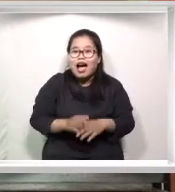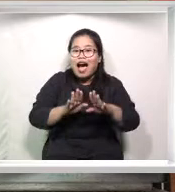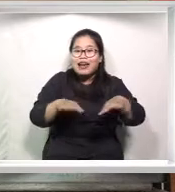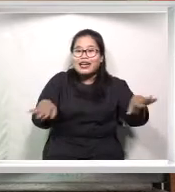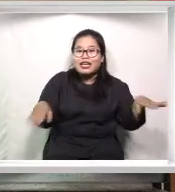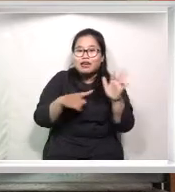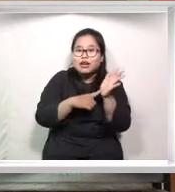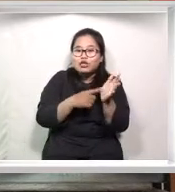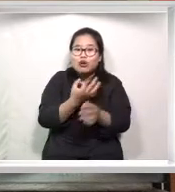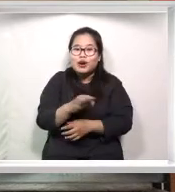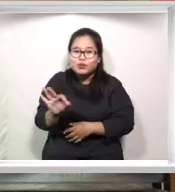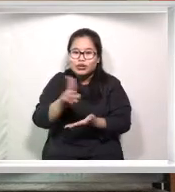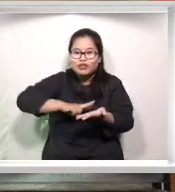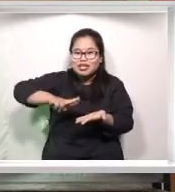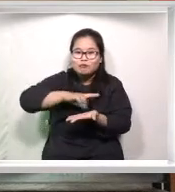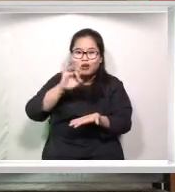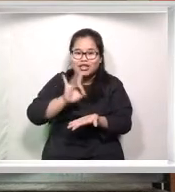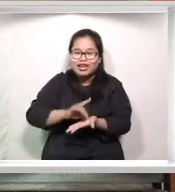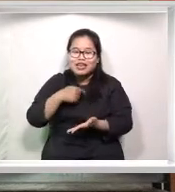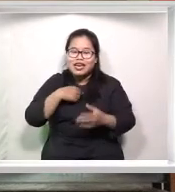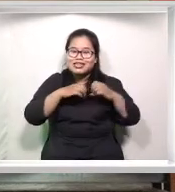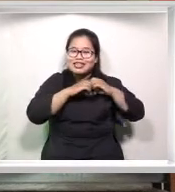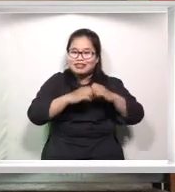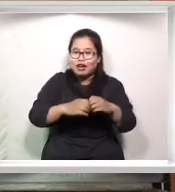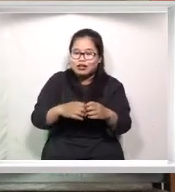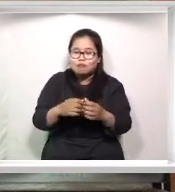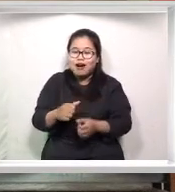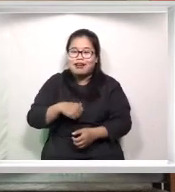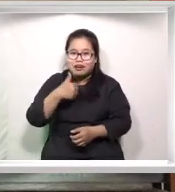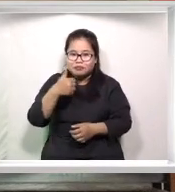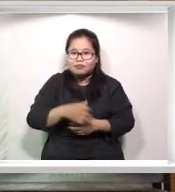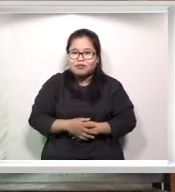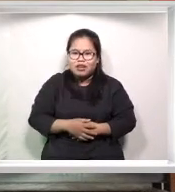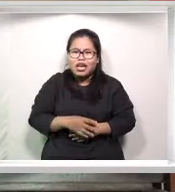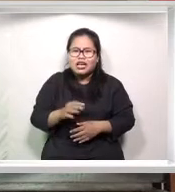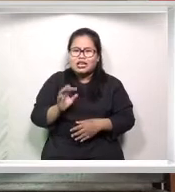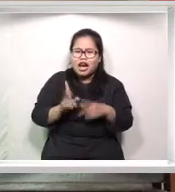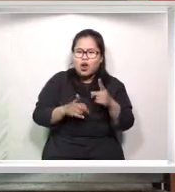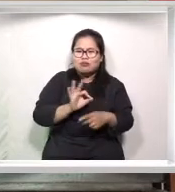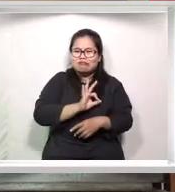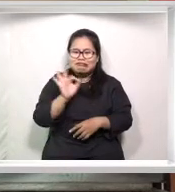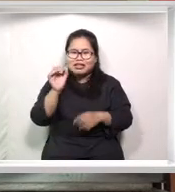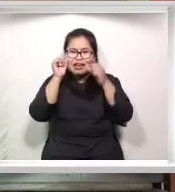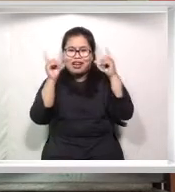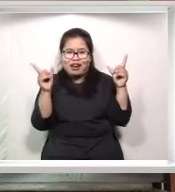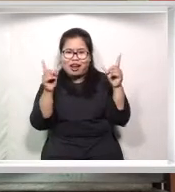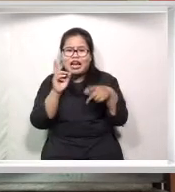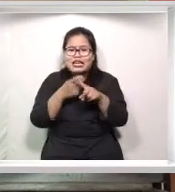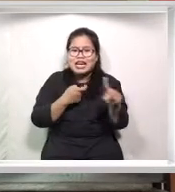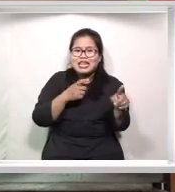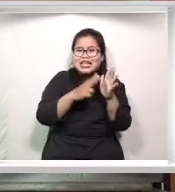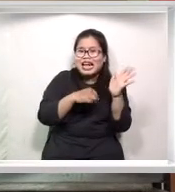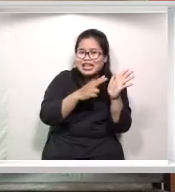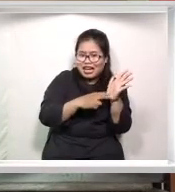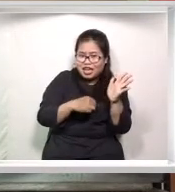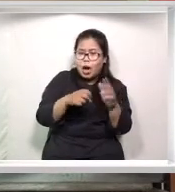Adik-adik mahasiswa baru Universitas Brawijaya yang saya cintai dan saya banggakan, tanpa kita sadari, dari nilai-nilai luhur